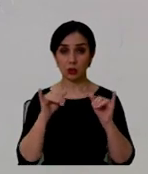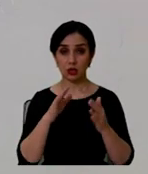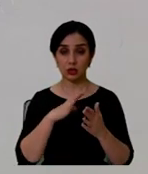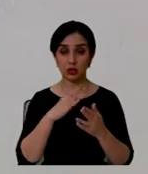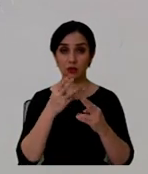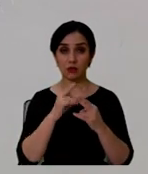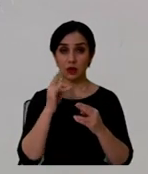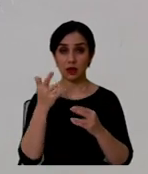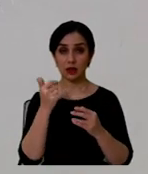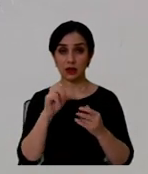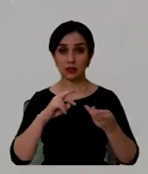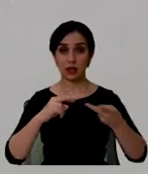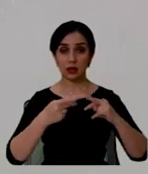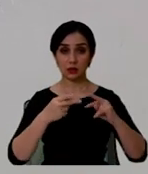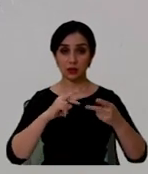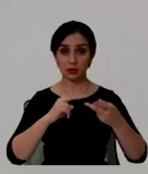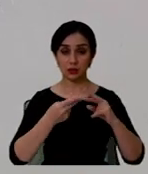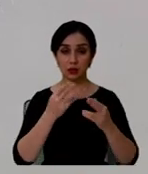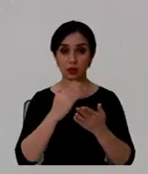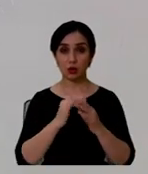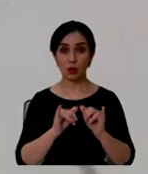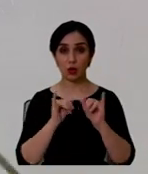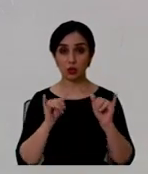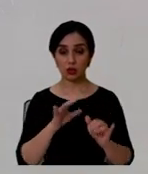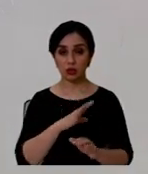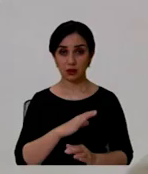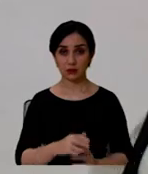ularda gaz almashinish sathi oshgan.